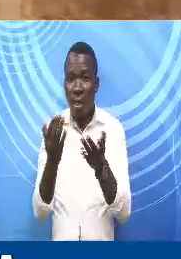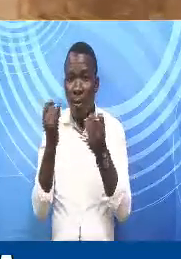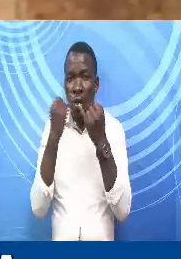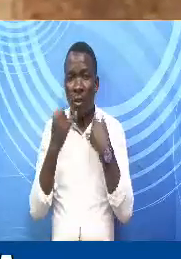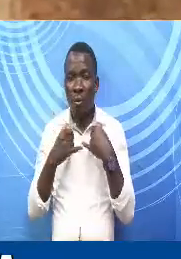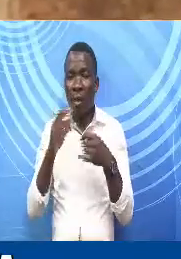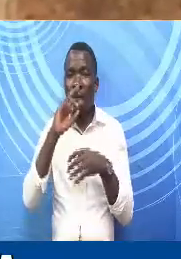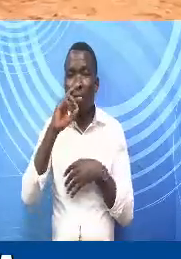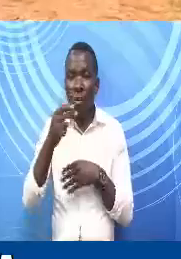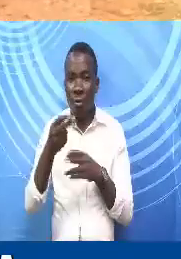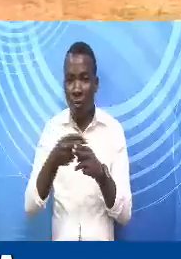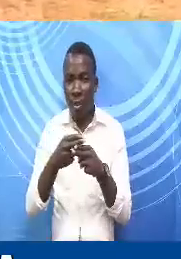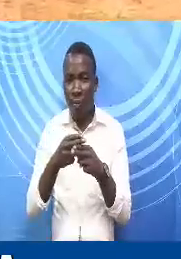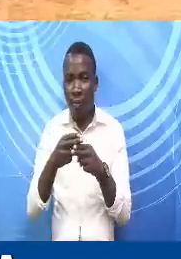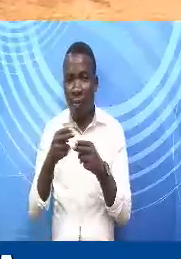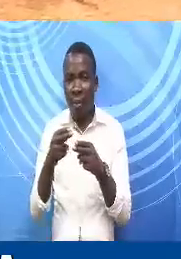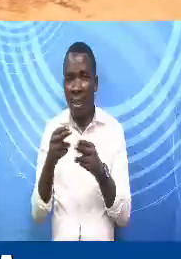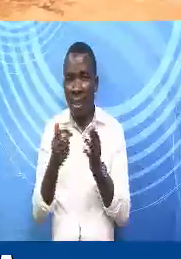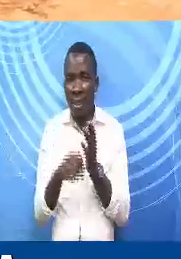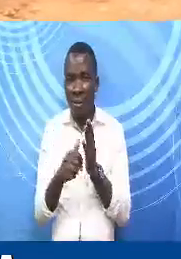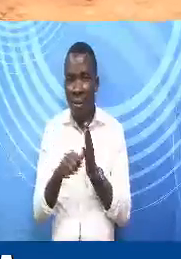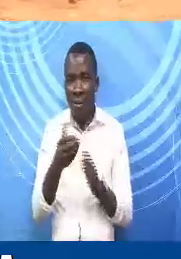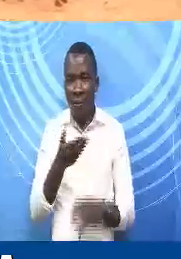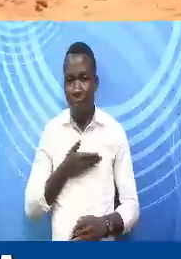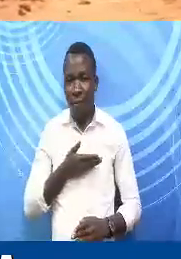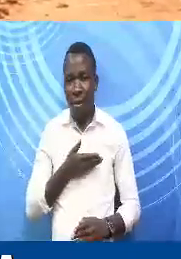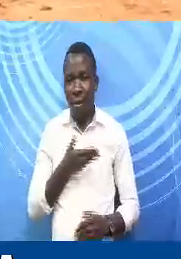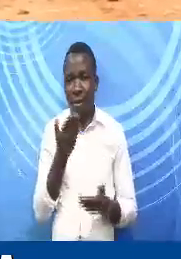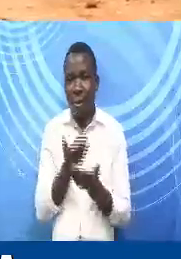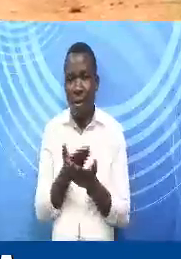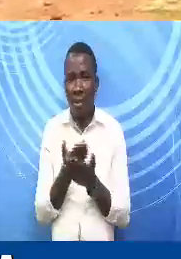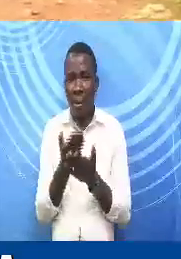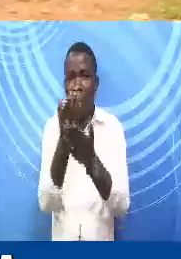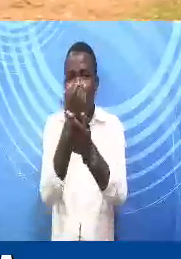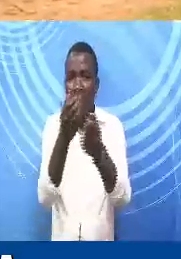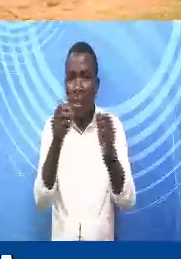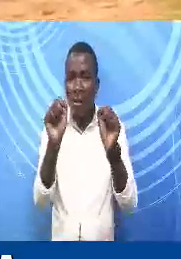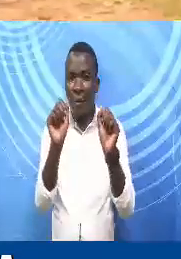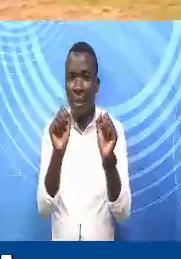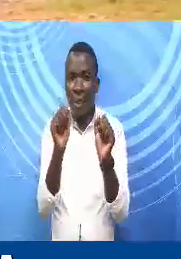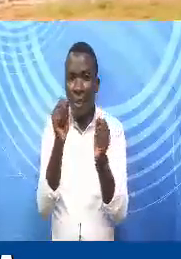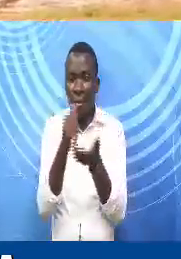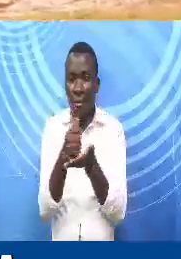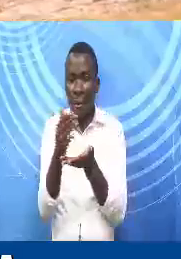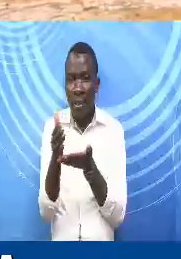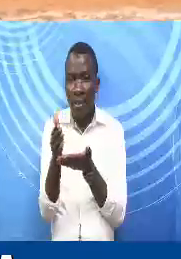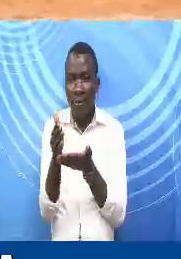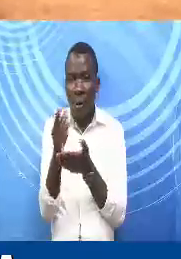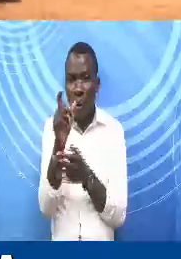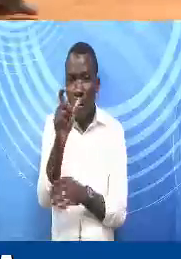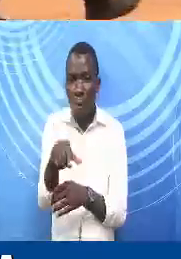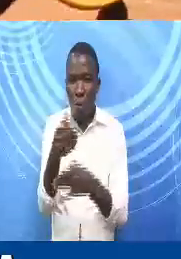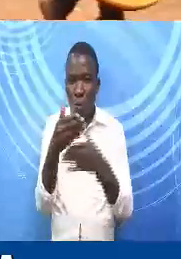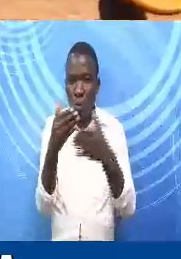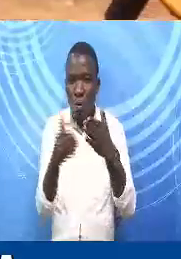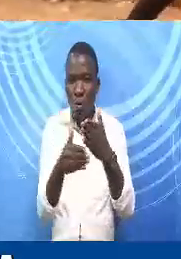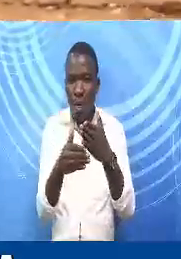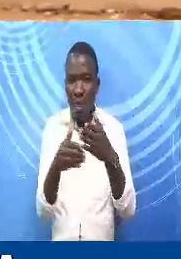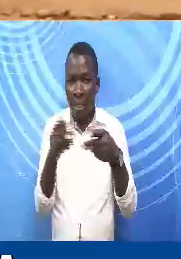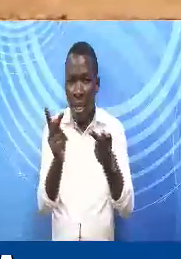n'umwe ikibazo dufite turasaba kurenganurwa kuko umuntu wubatse aha